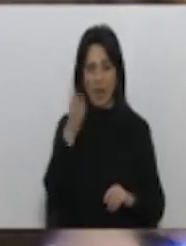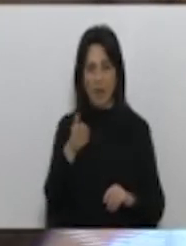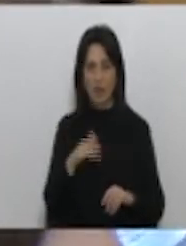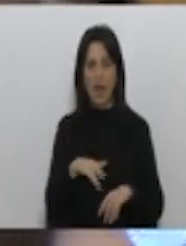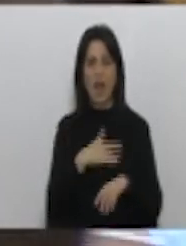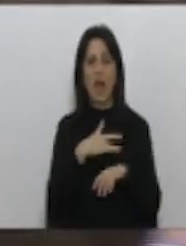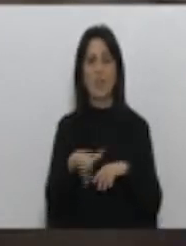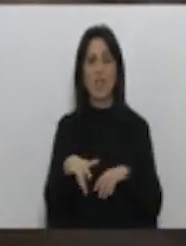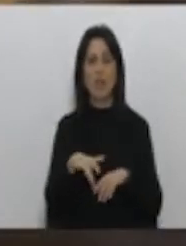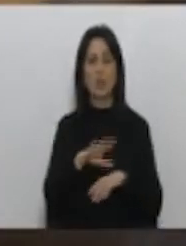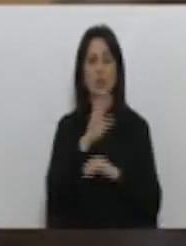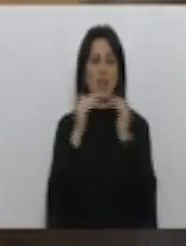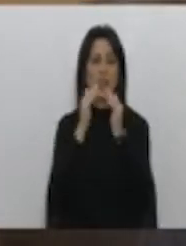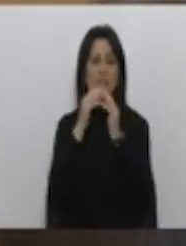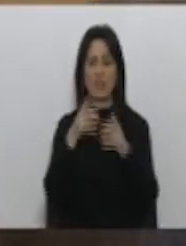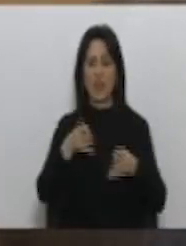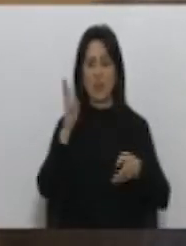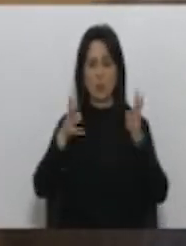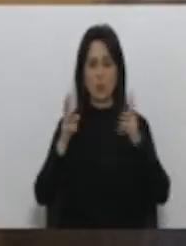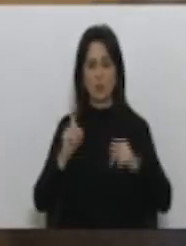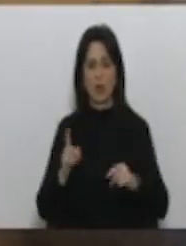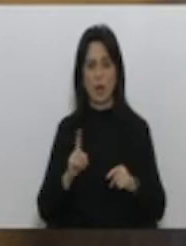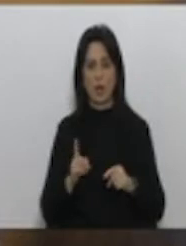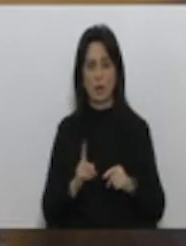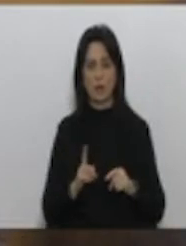განადგურდება მთელი ინფრასტრუქტურა, რომელიც